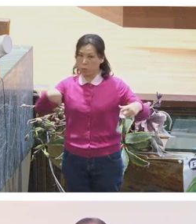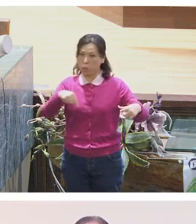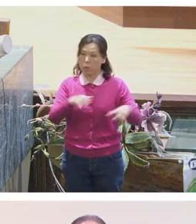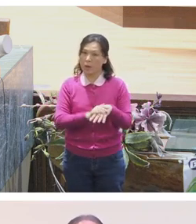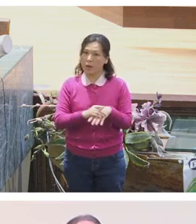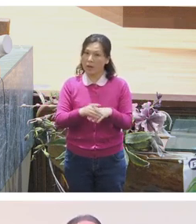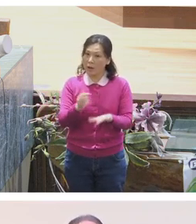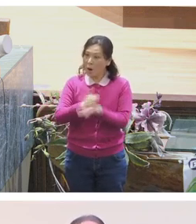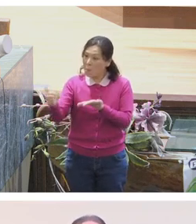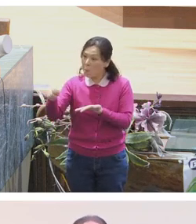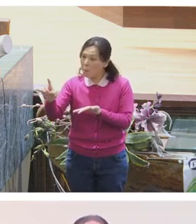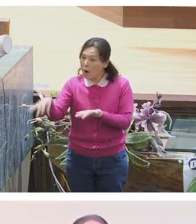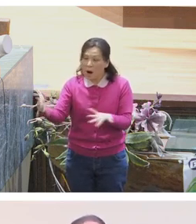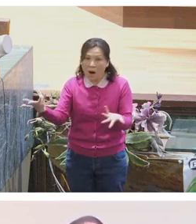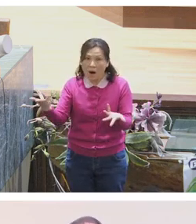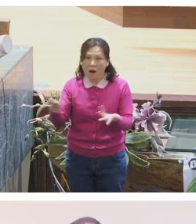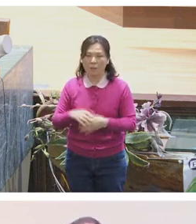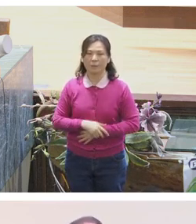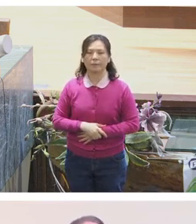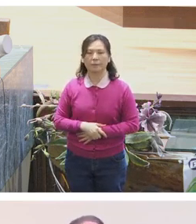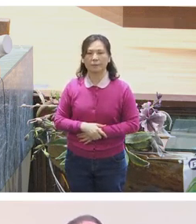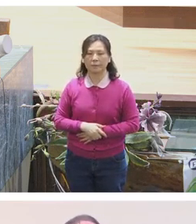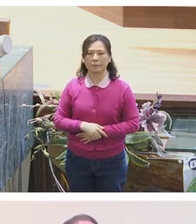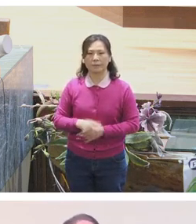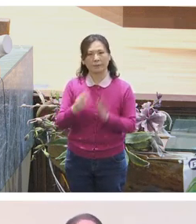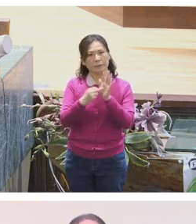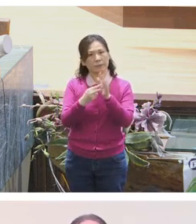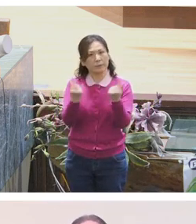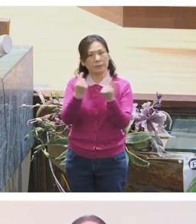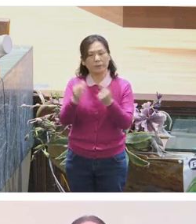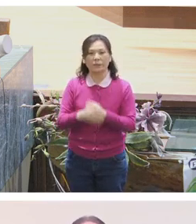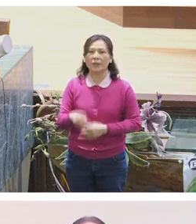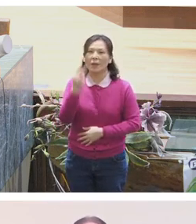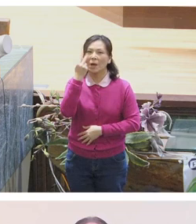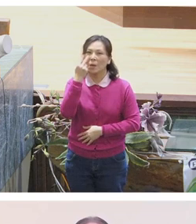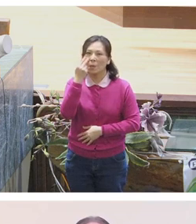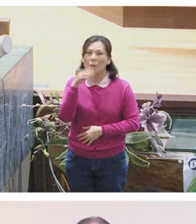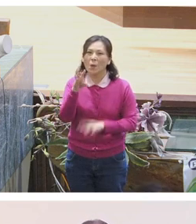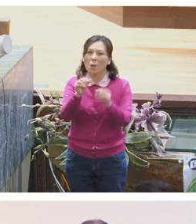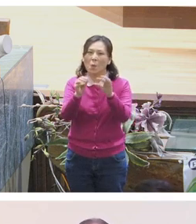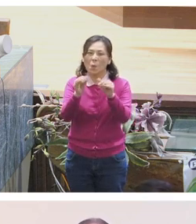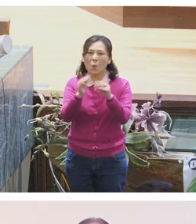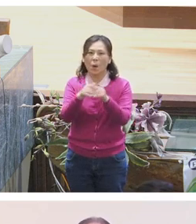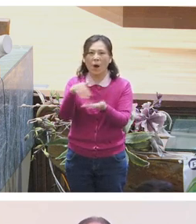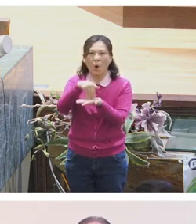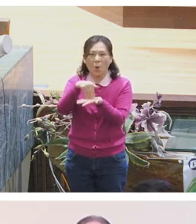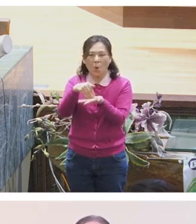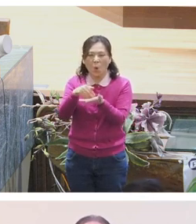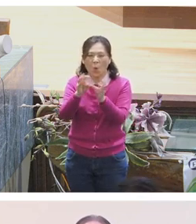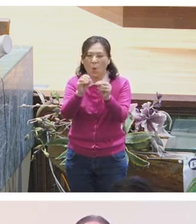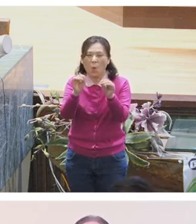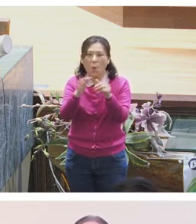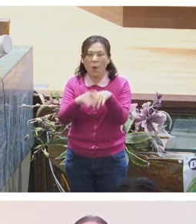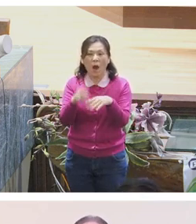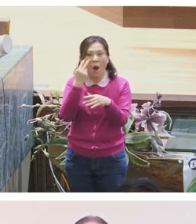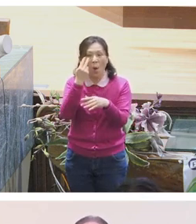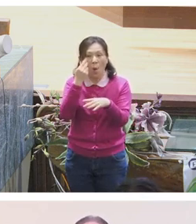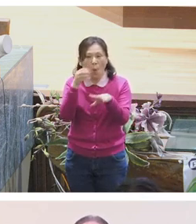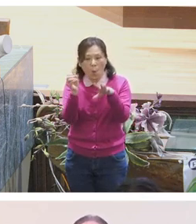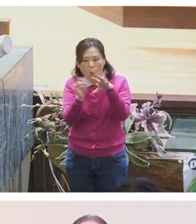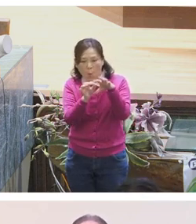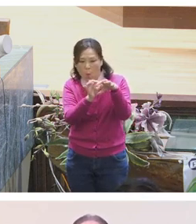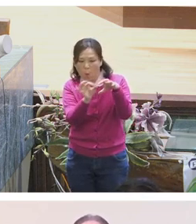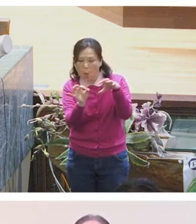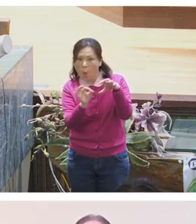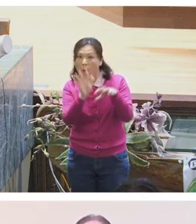要到哪里去哈？我举个例子来讲，像那个玻璃纤维树脂粉，它有玻璃纤维。